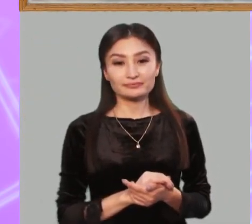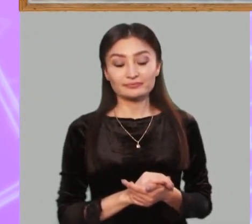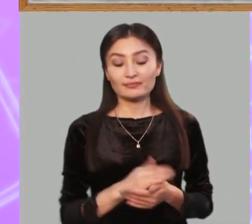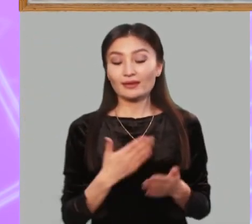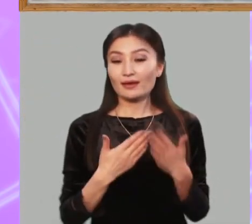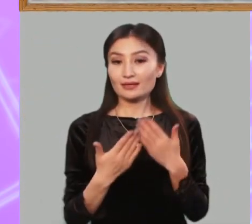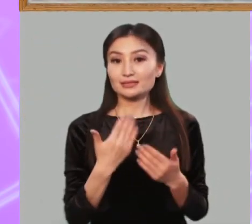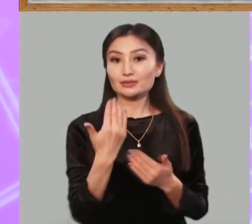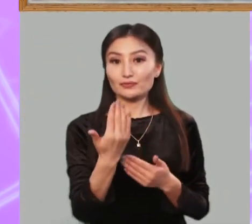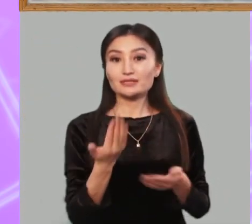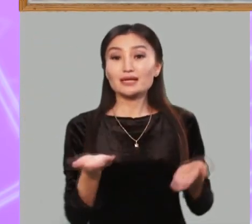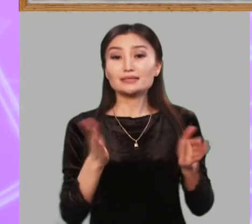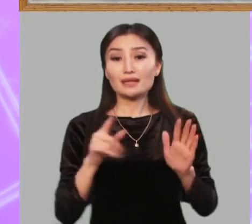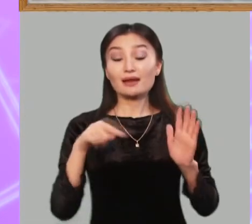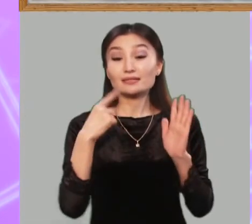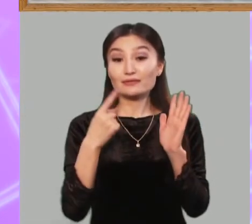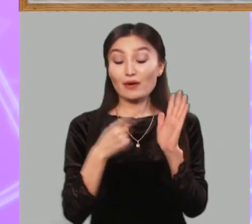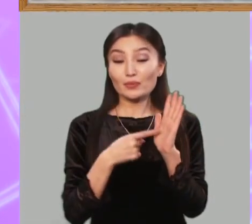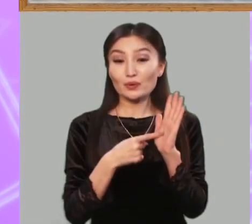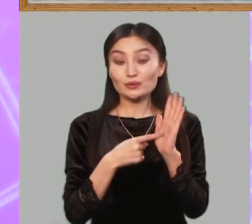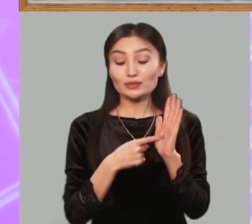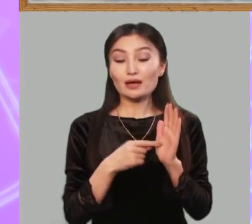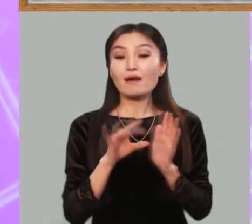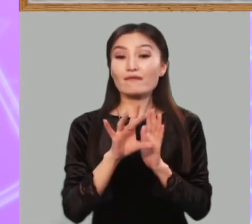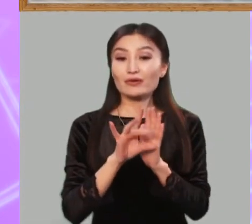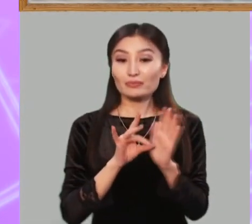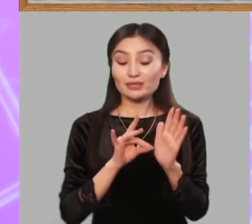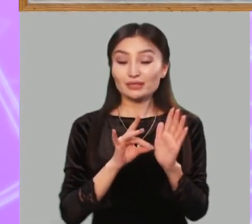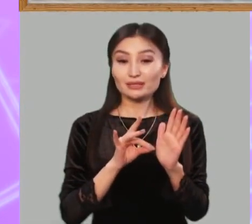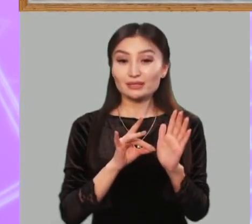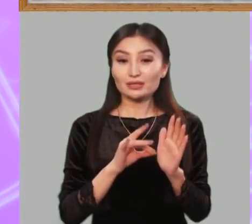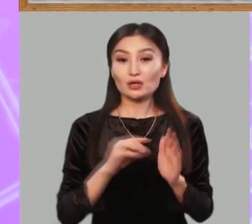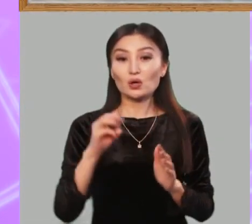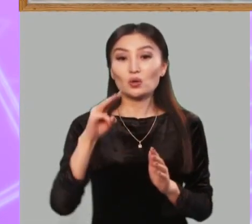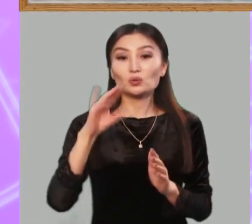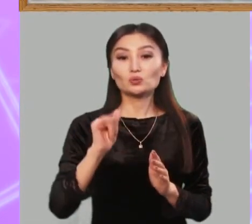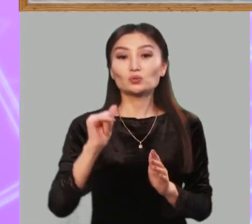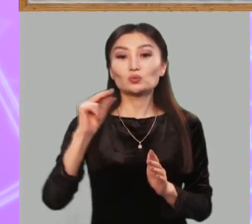А если у вас остались вопросы по теме, то выберите, конечно,